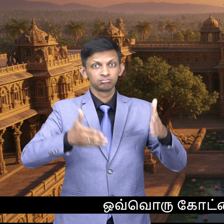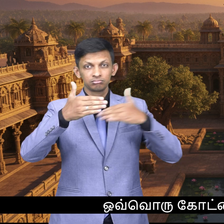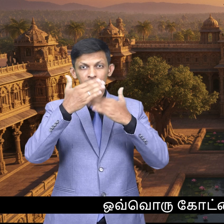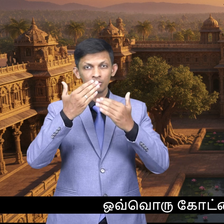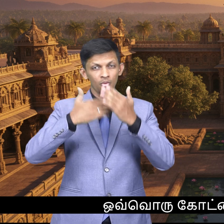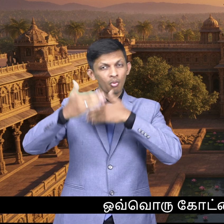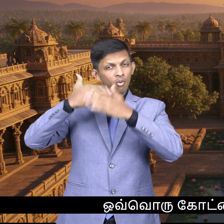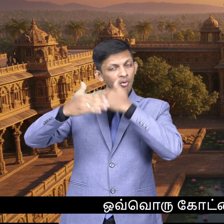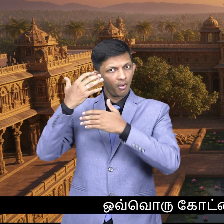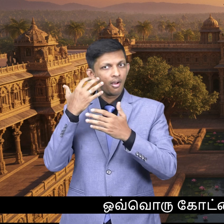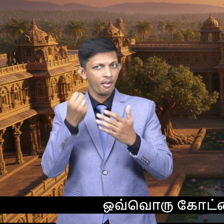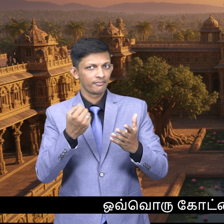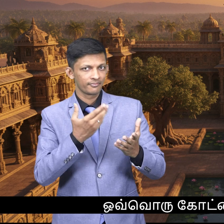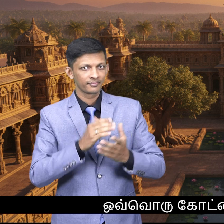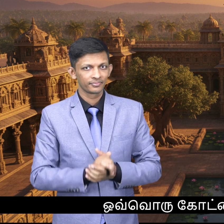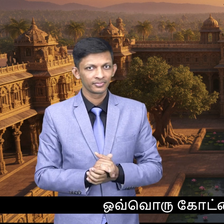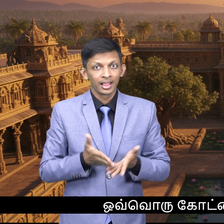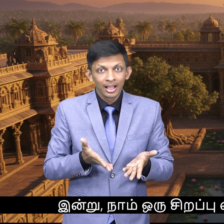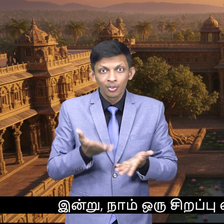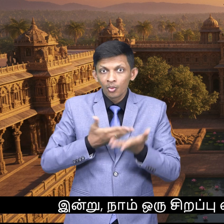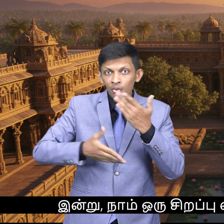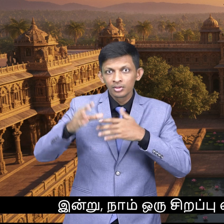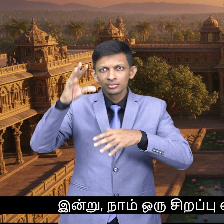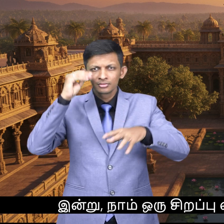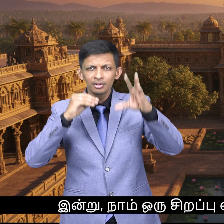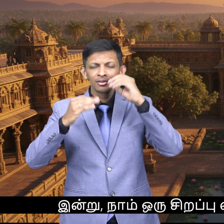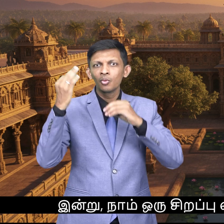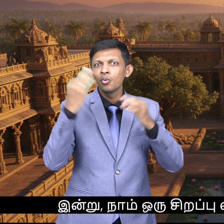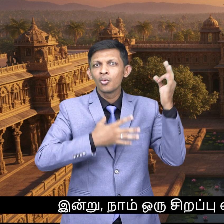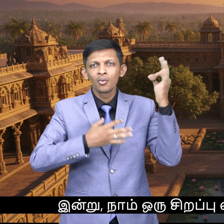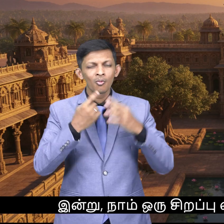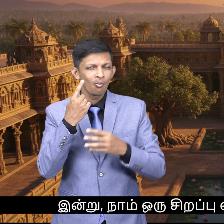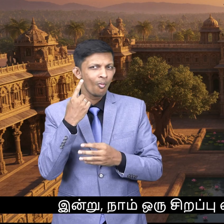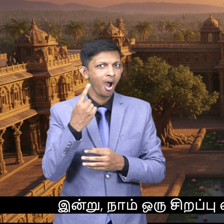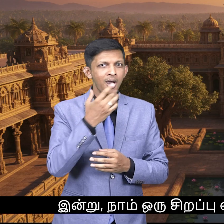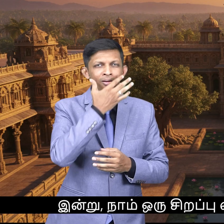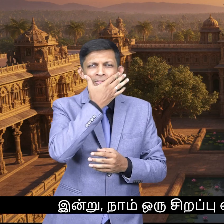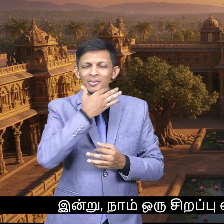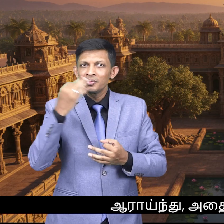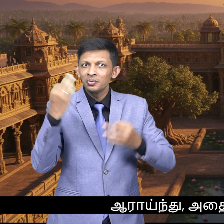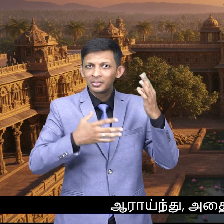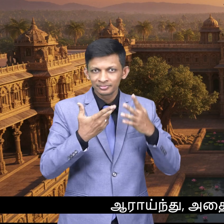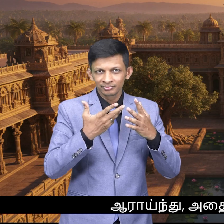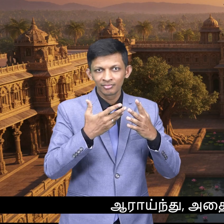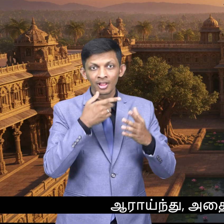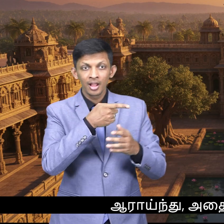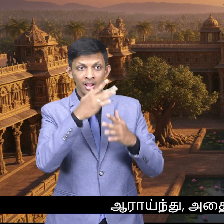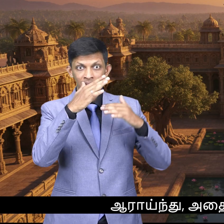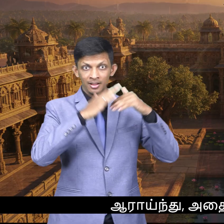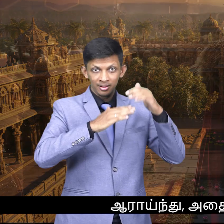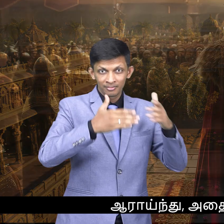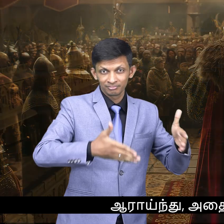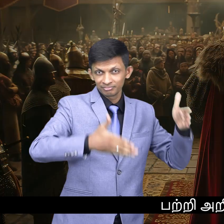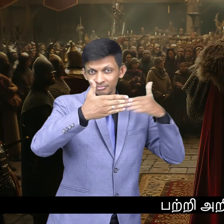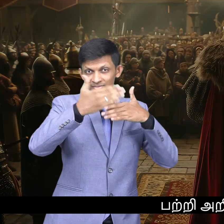ஒவ்வொரு கோட்டைக்கும் ஒரு கதை உண்டு. இன்று நாம் ஒரு சிறப்பு வாய்ந்த வனப்பர்த்தி கோட்டையை ஆராய்ந்து